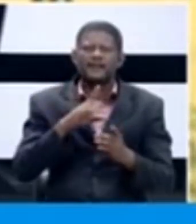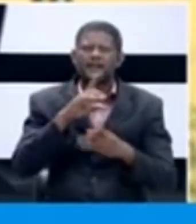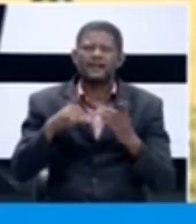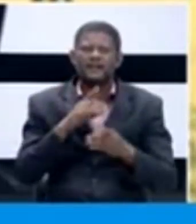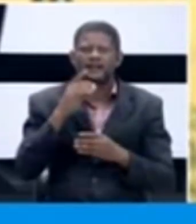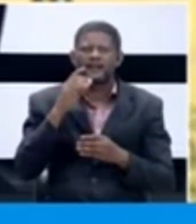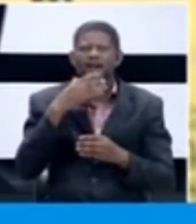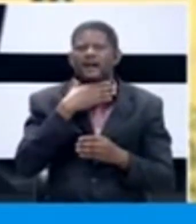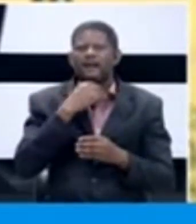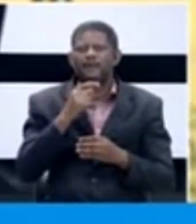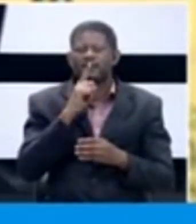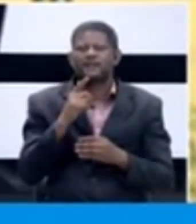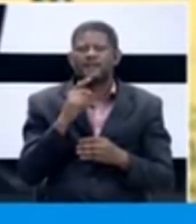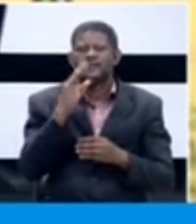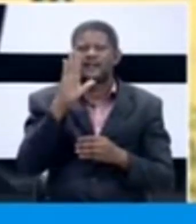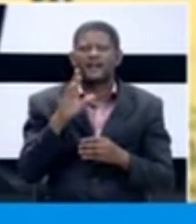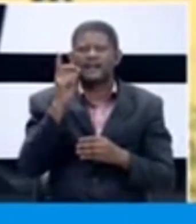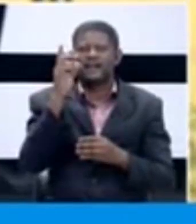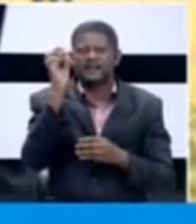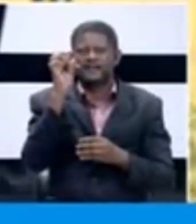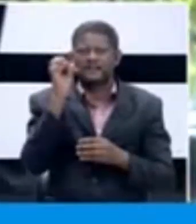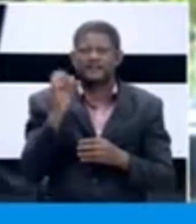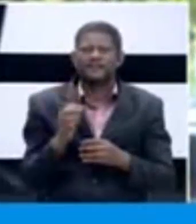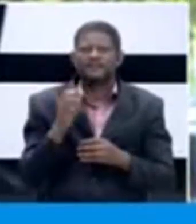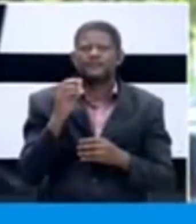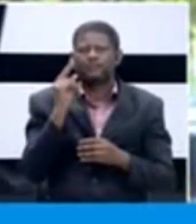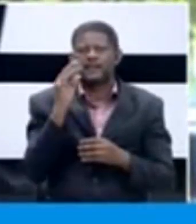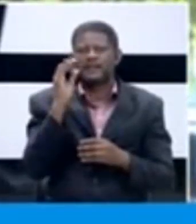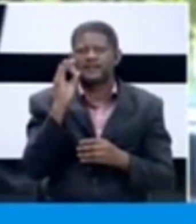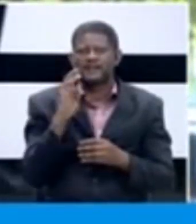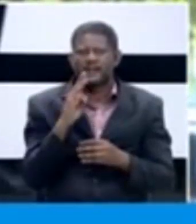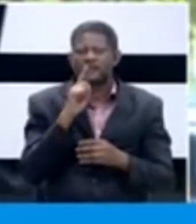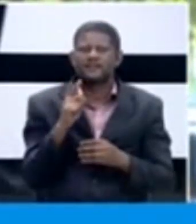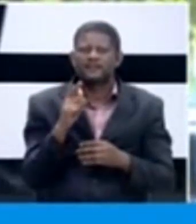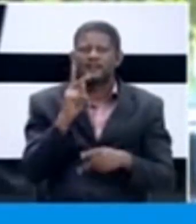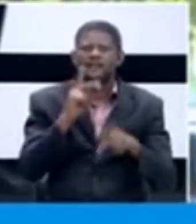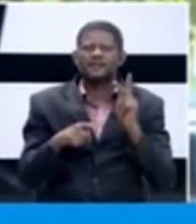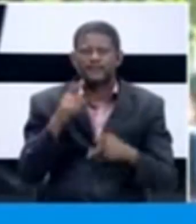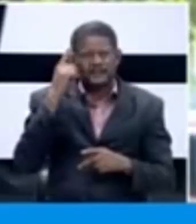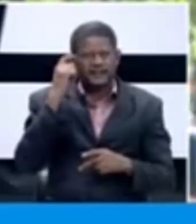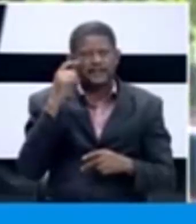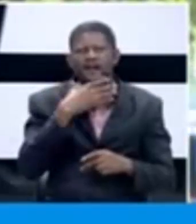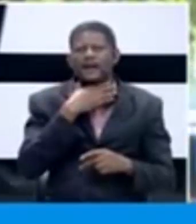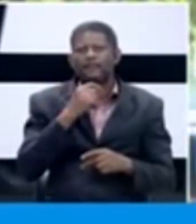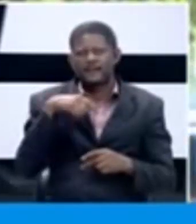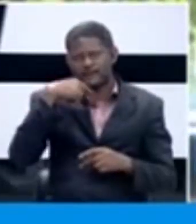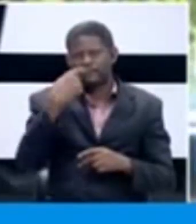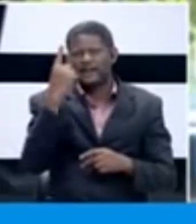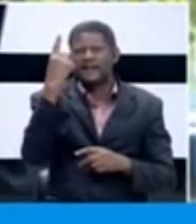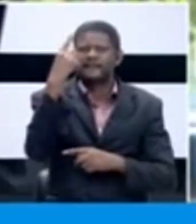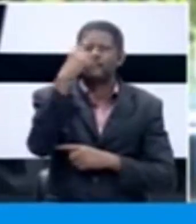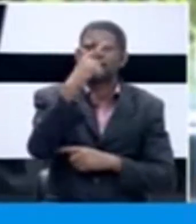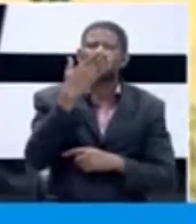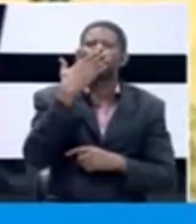ጋይንት በለሳ እየን ቀረሳ ነረን፣ ምስኣቶም ሓቢረን ማለት እዩ። ህዝቢ ትግራይን ህዝቢ ኣምሓራን ዝበሃል ሓንቲ መዓልቲ ከም ሕማቅ